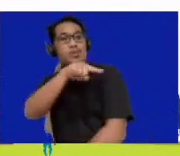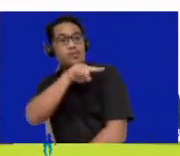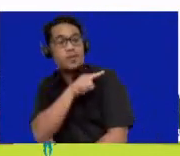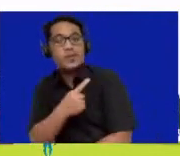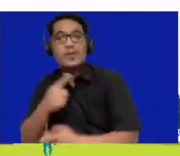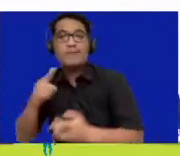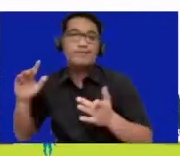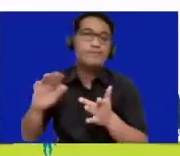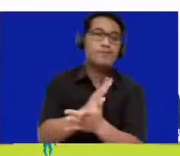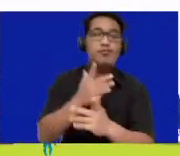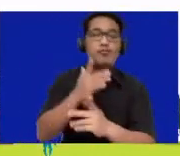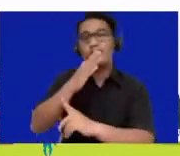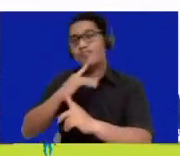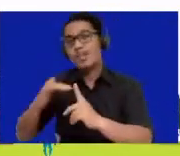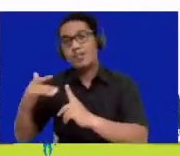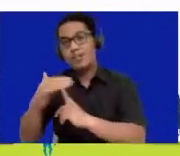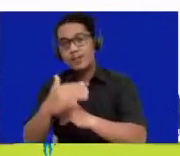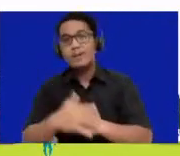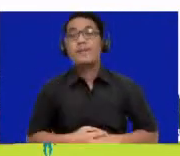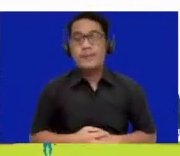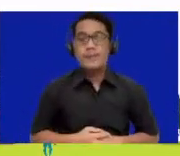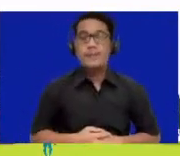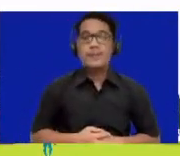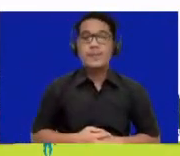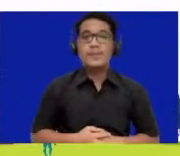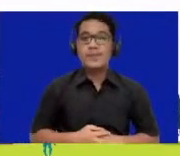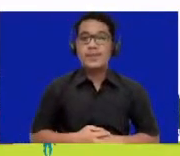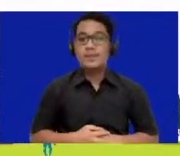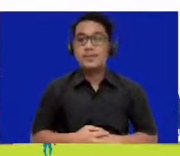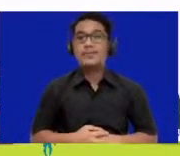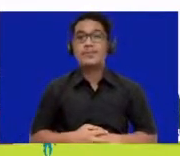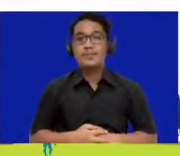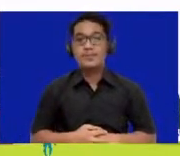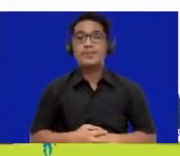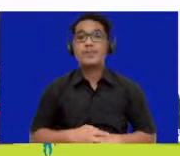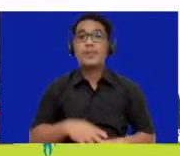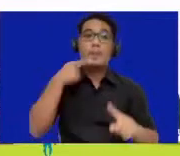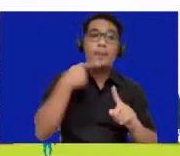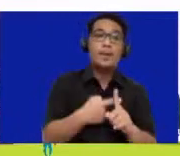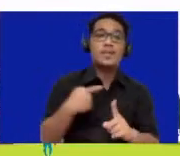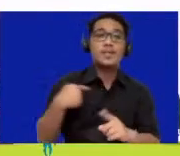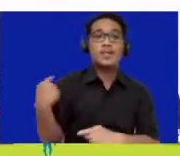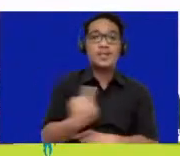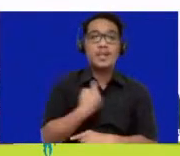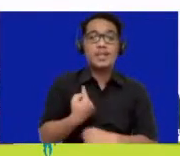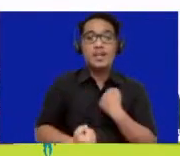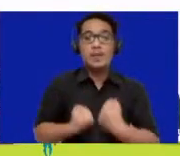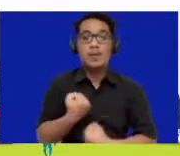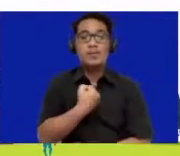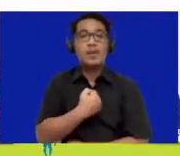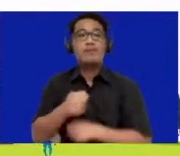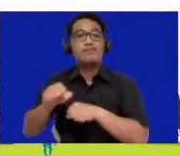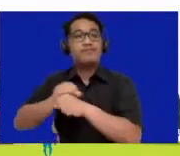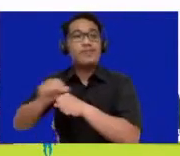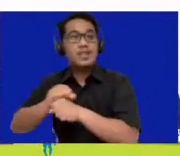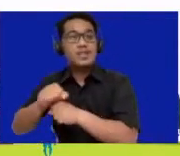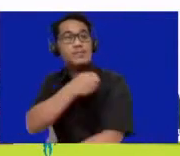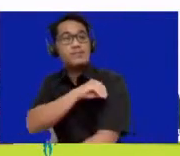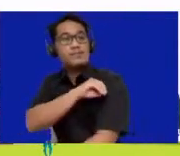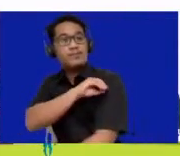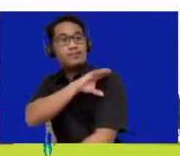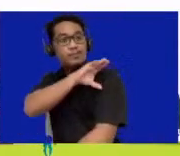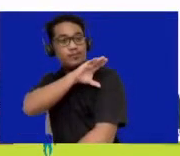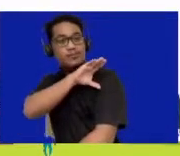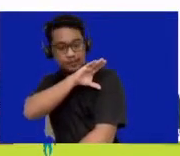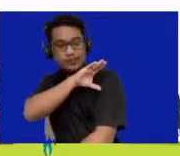masyarakat. Kemudian kegiatan kami juga melakukan peningkatan kapasitas, baik